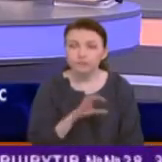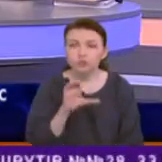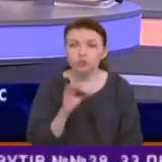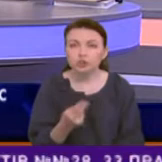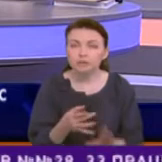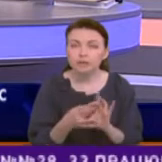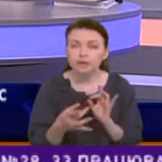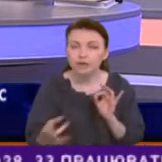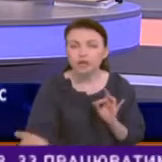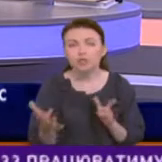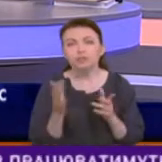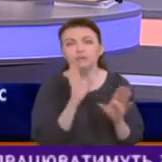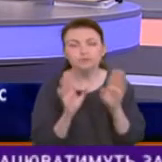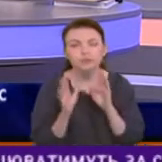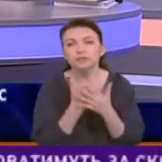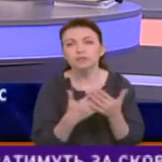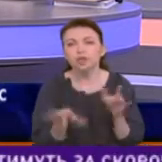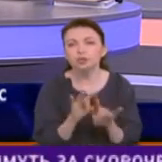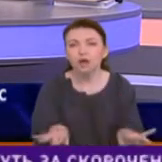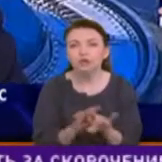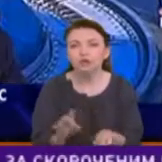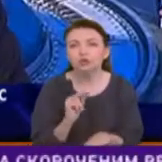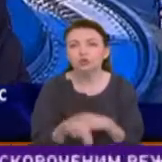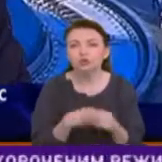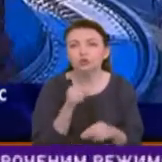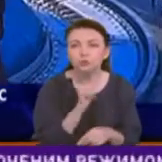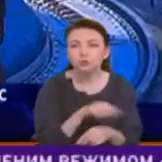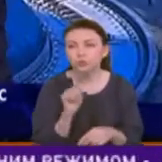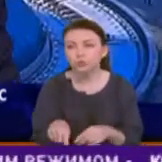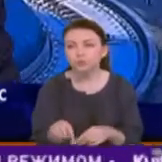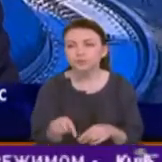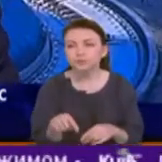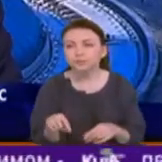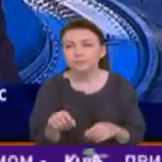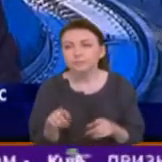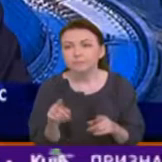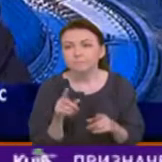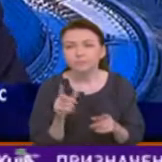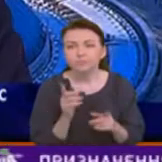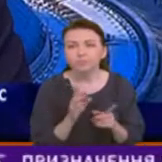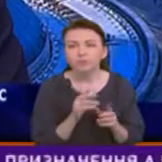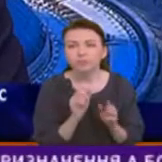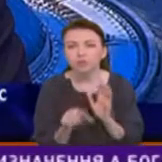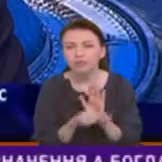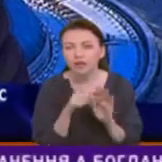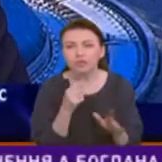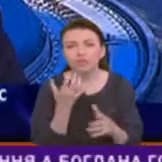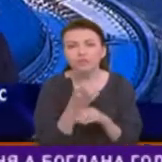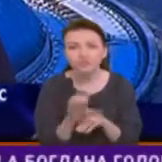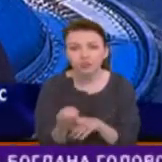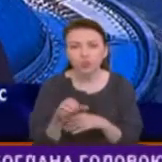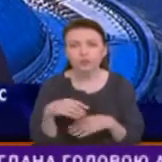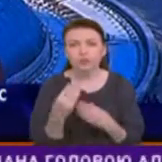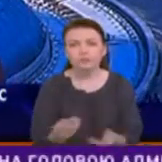Він надзвичайно, да, розказує це людина через там Тутю, інші там посилання дає, відео дає. Коли заснував